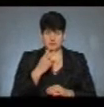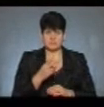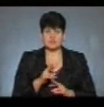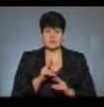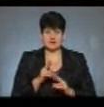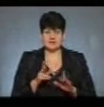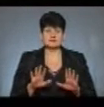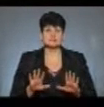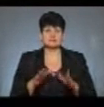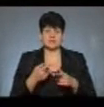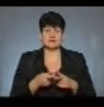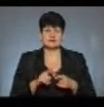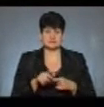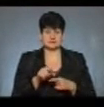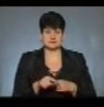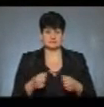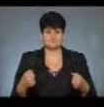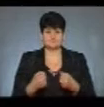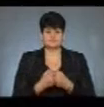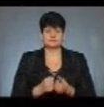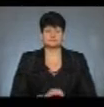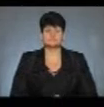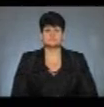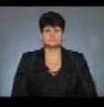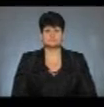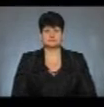бачите, як сталася ця дорожньо-транспортна пригода.